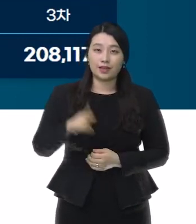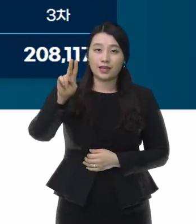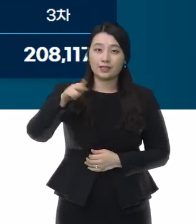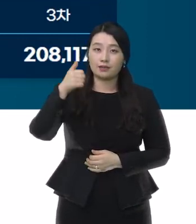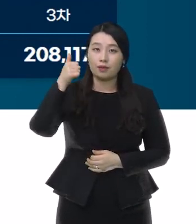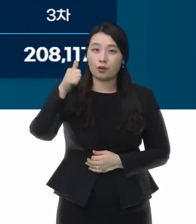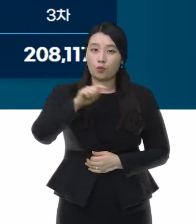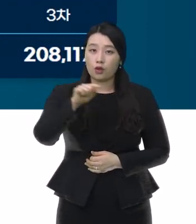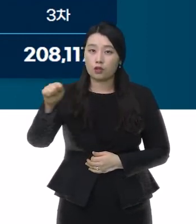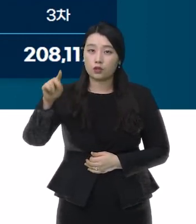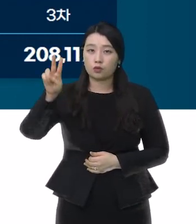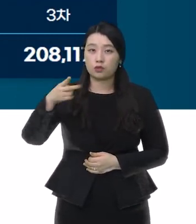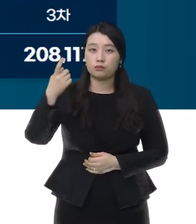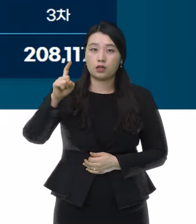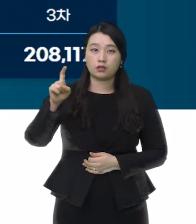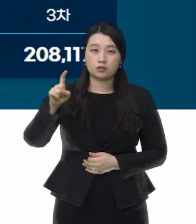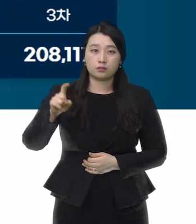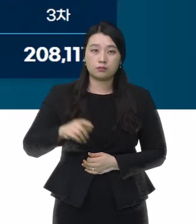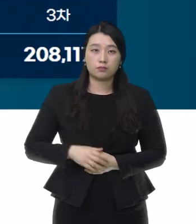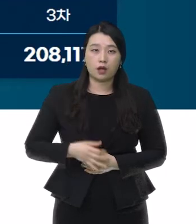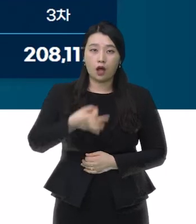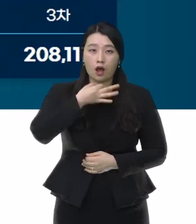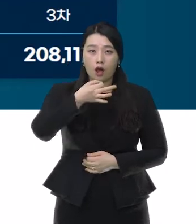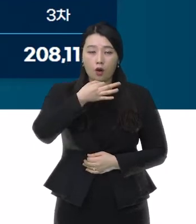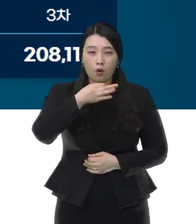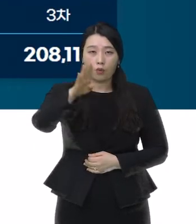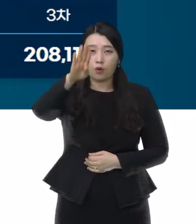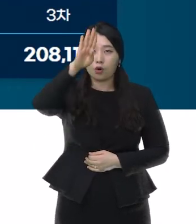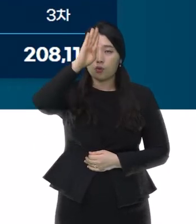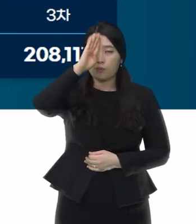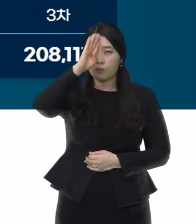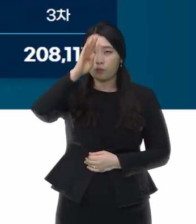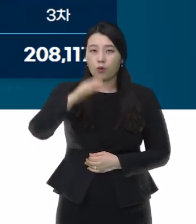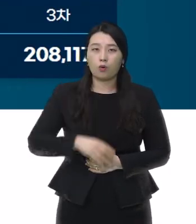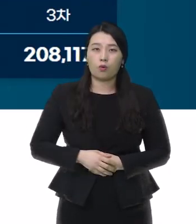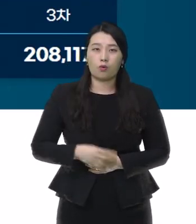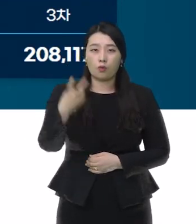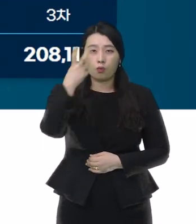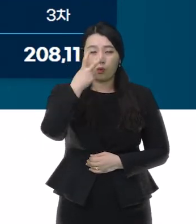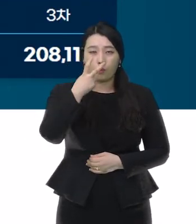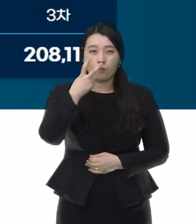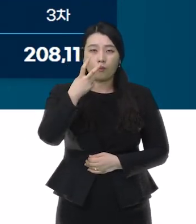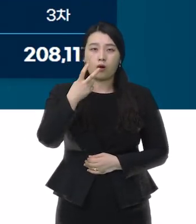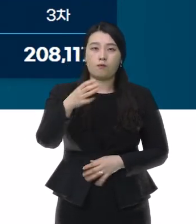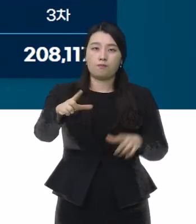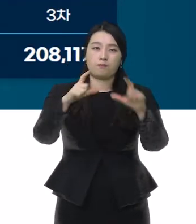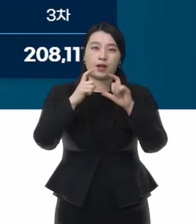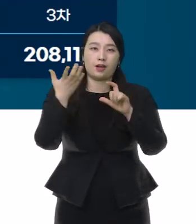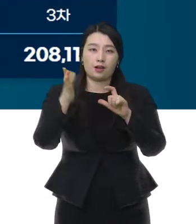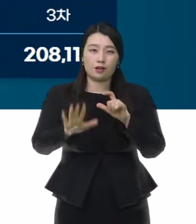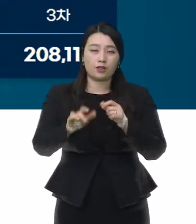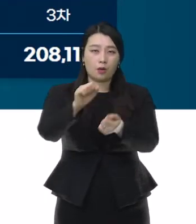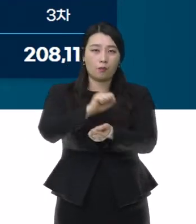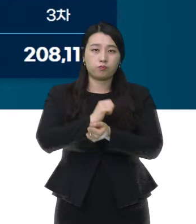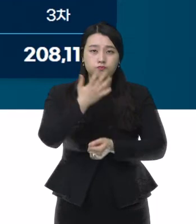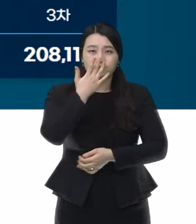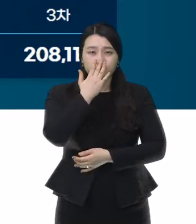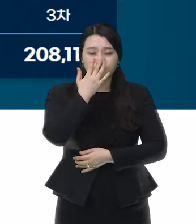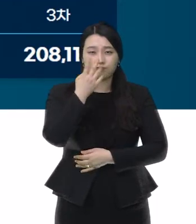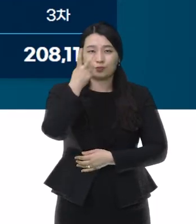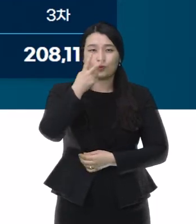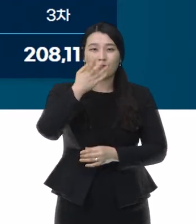13,200 5부터 13,200 10번까지 는 가래 등의 증상으로 확진 받았으나 감염 경로를 알 수 없어